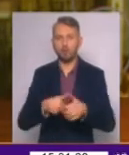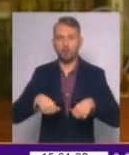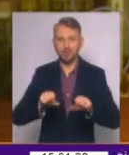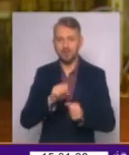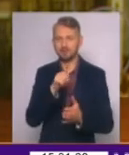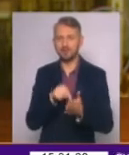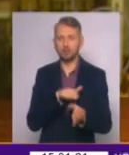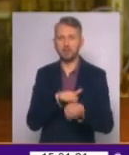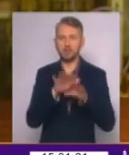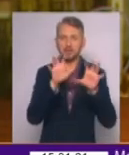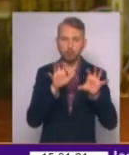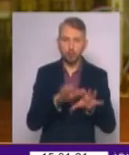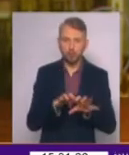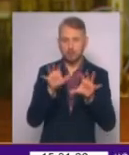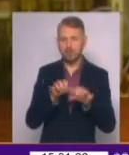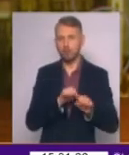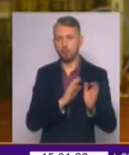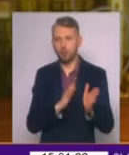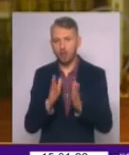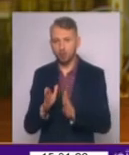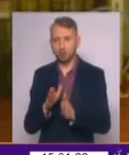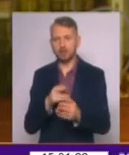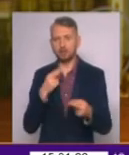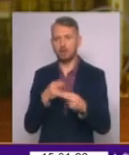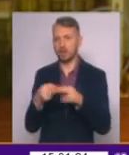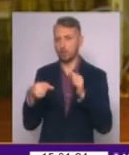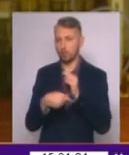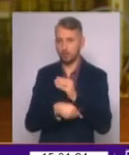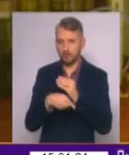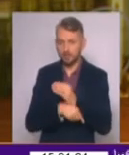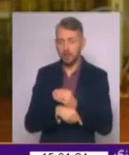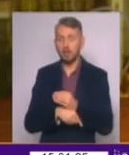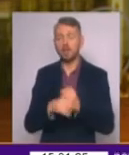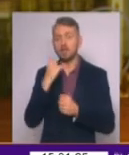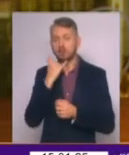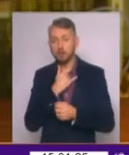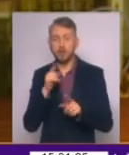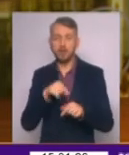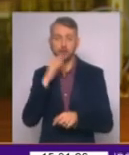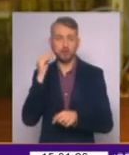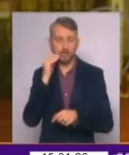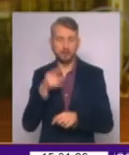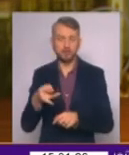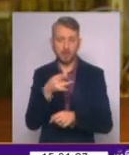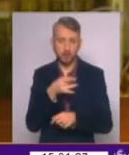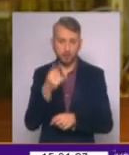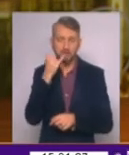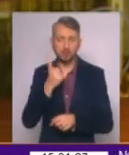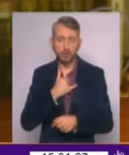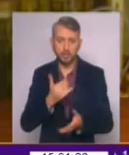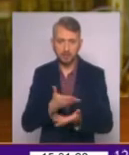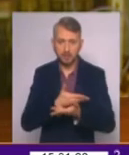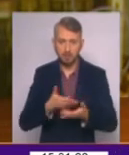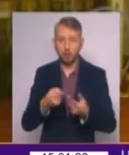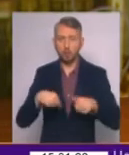законності, правопорядку та запобіганню корупції. Долучайтеся. І також я, звичайно, запрошую долучатися Шевченківський район. Будь ласка, жителі Шевченківського району,